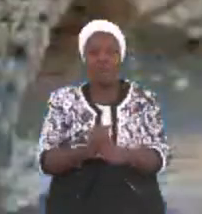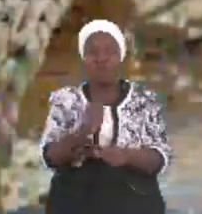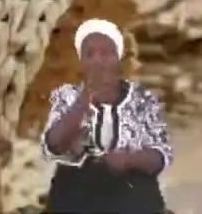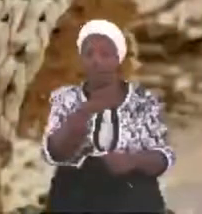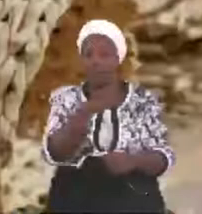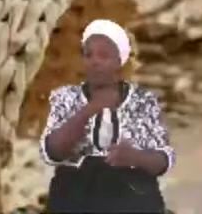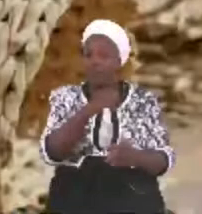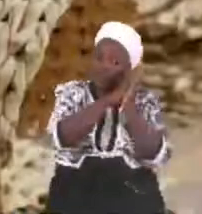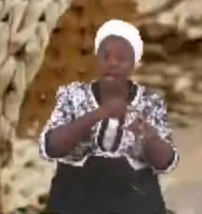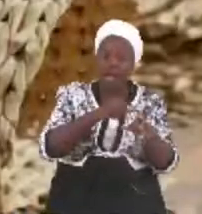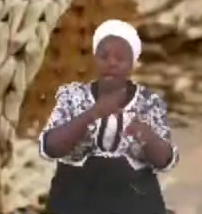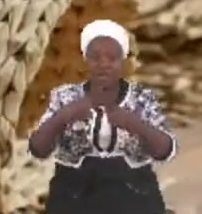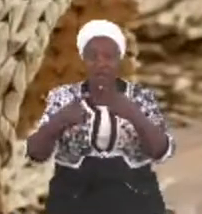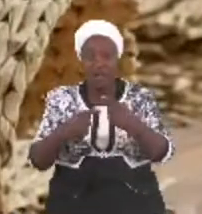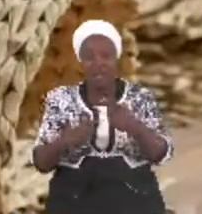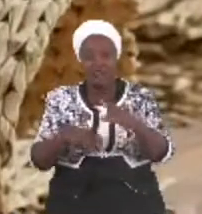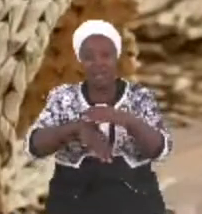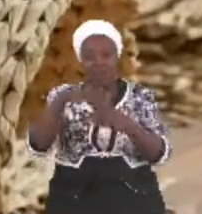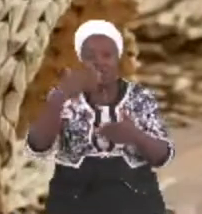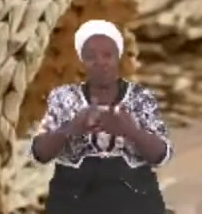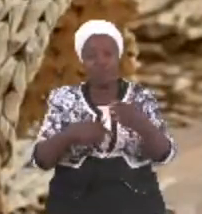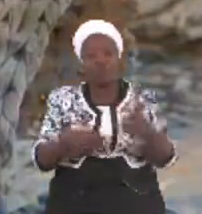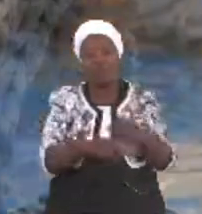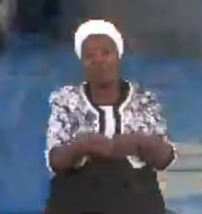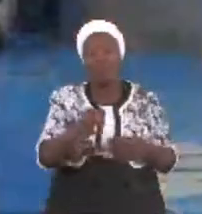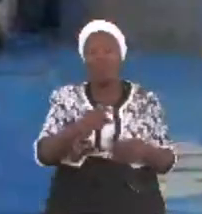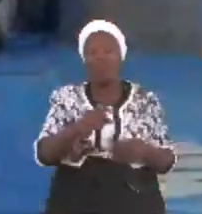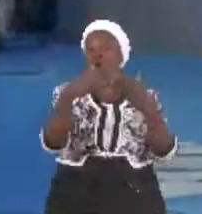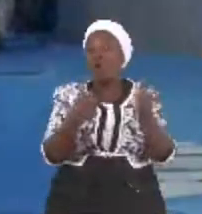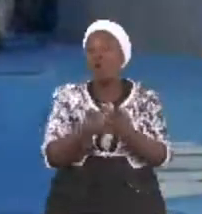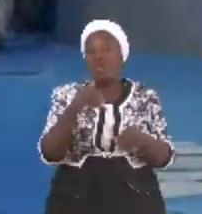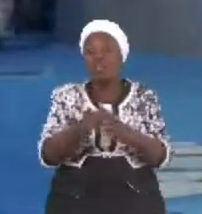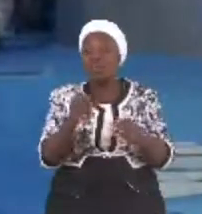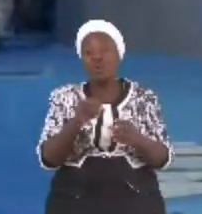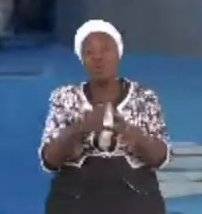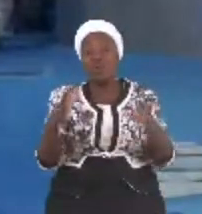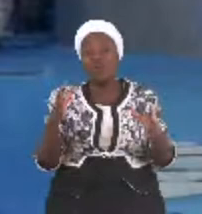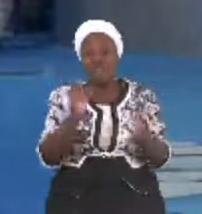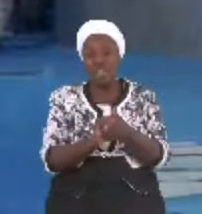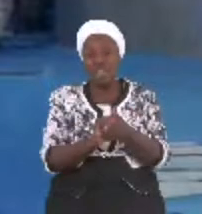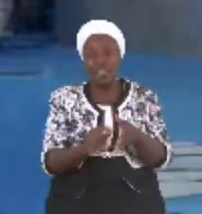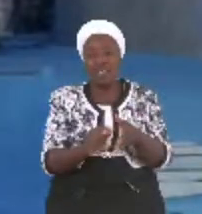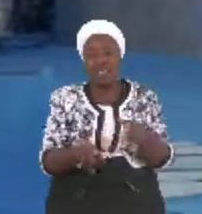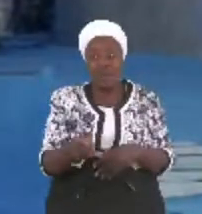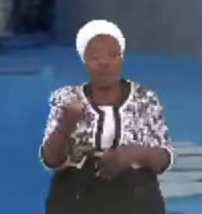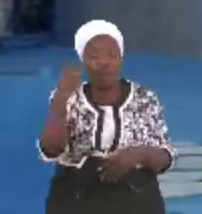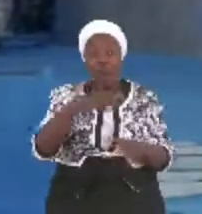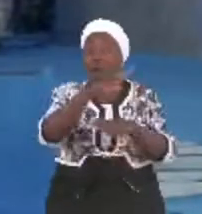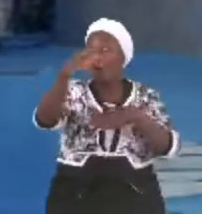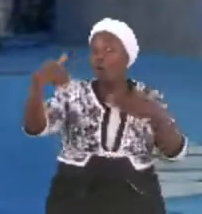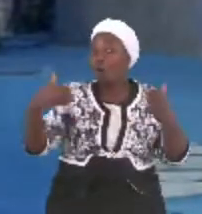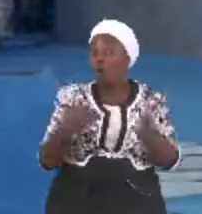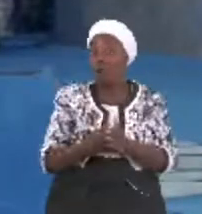prit son lit et sortit en présence de tout le monde, de sorte qu'ils étaient tous dans l'étonnement